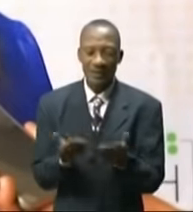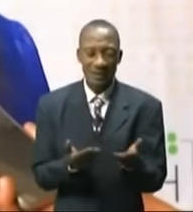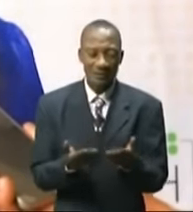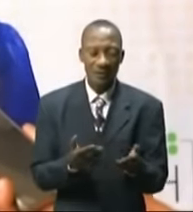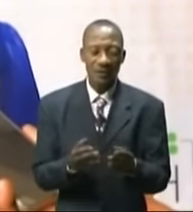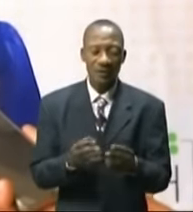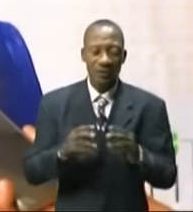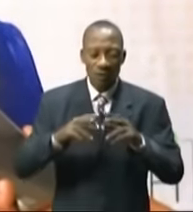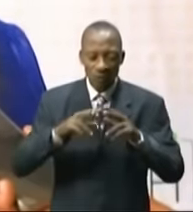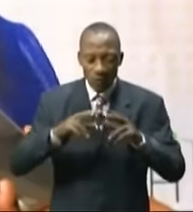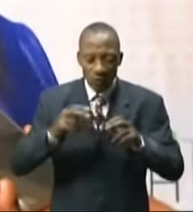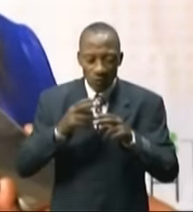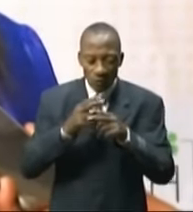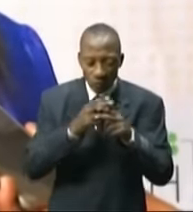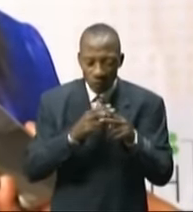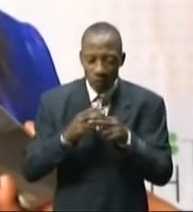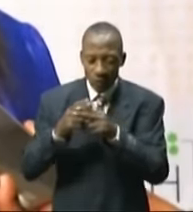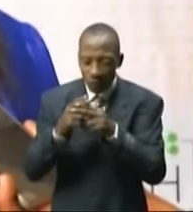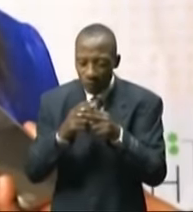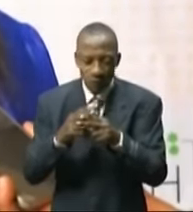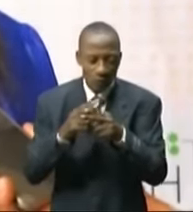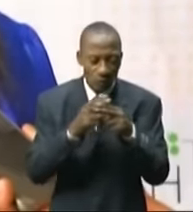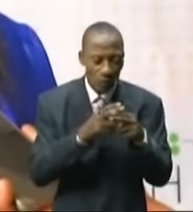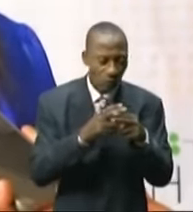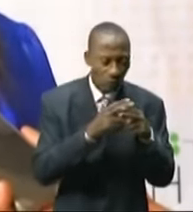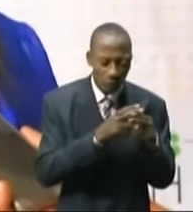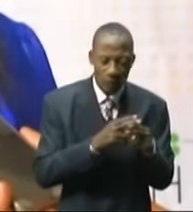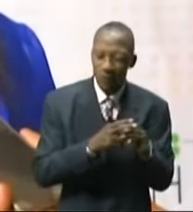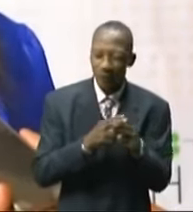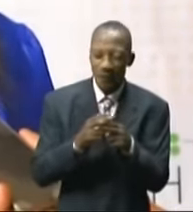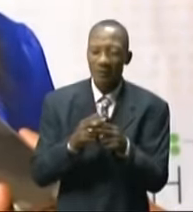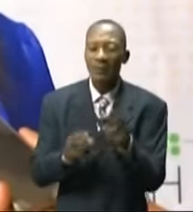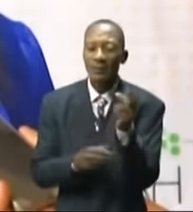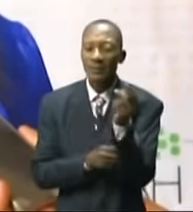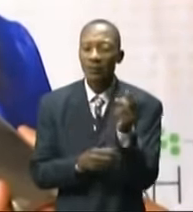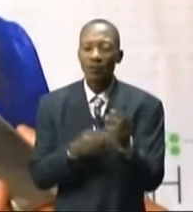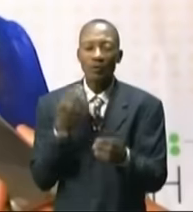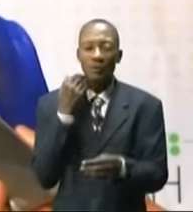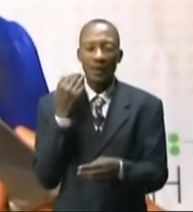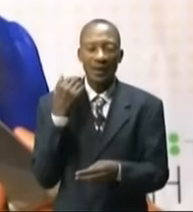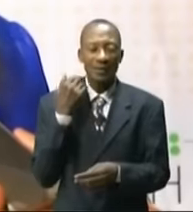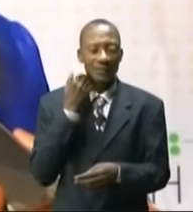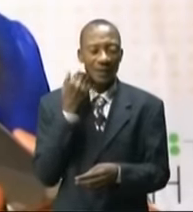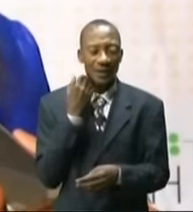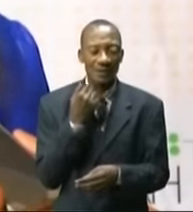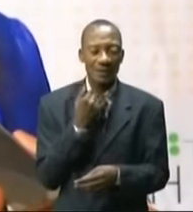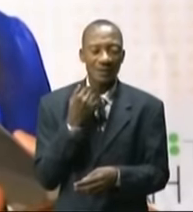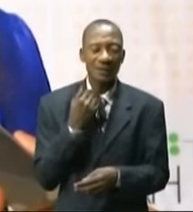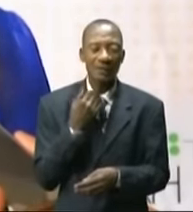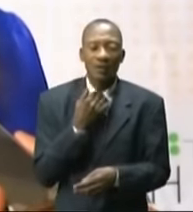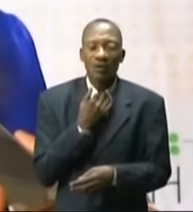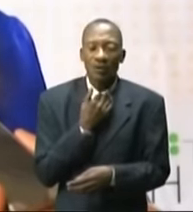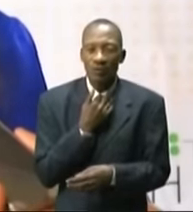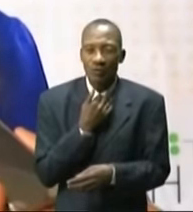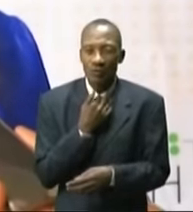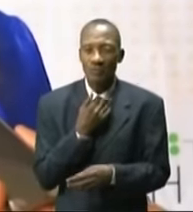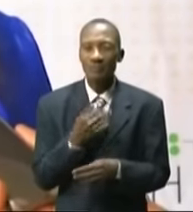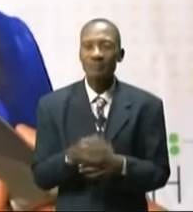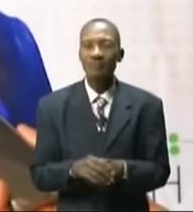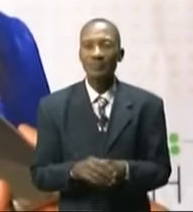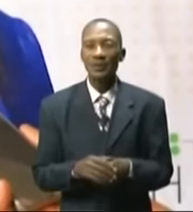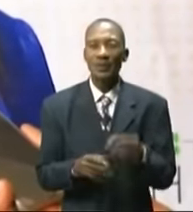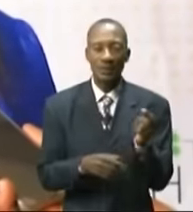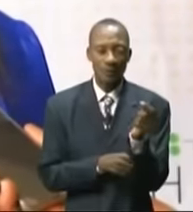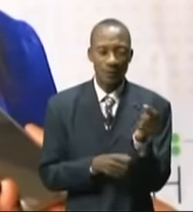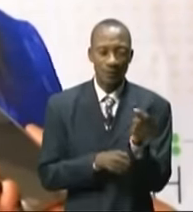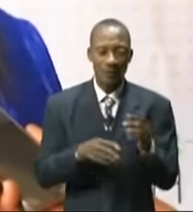choses qui viennent d'arriver comme la tuberculose multirésistance, les services sont encore assez timides. On